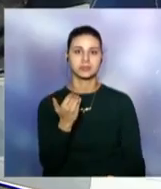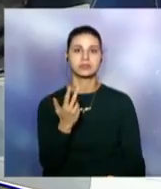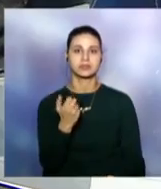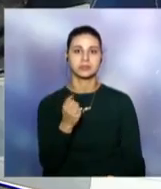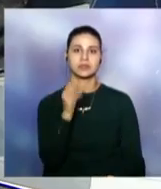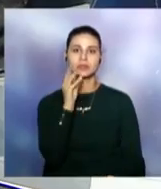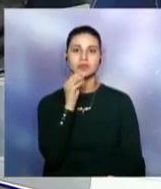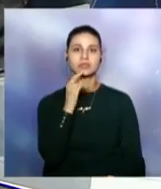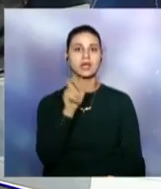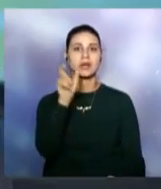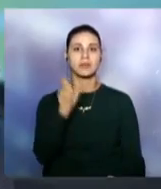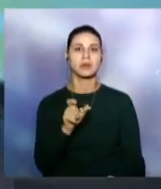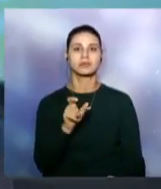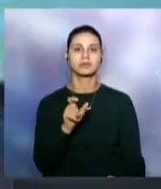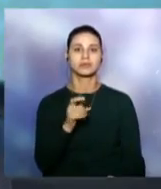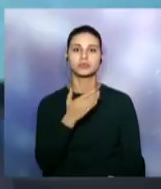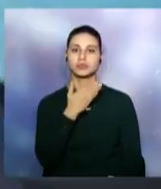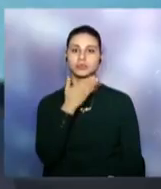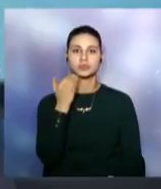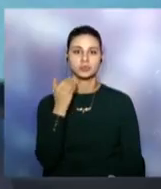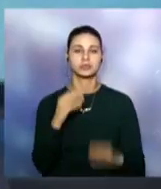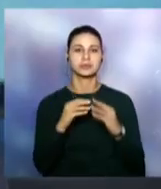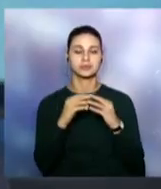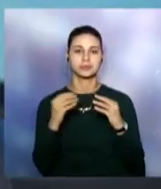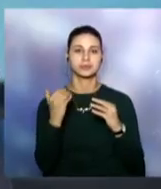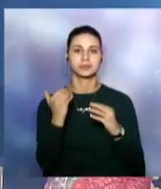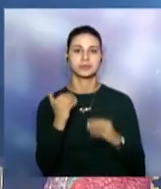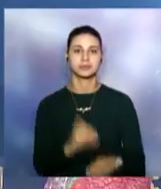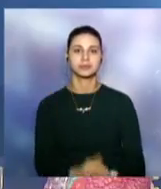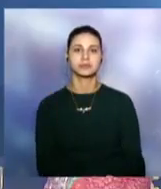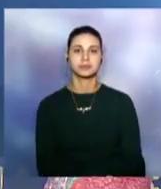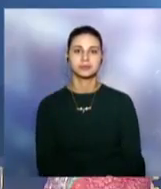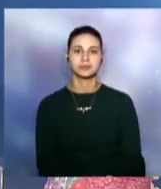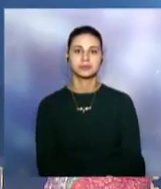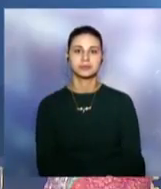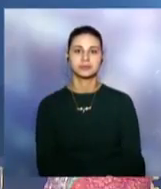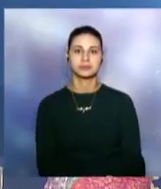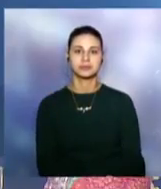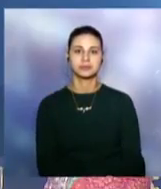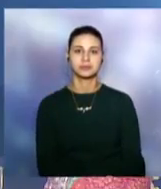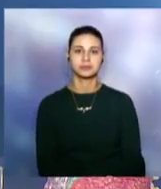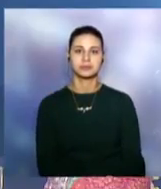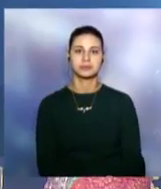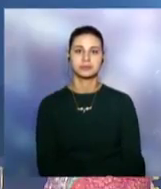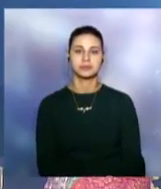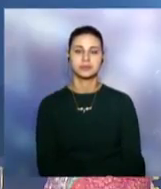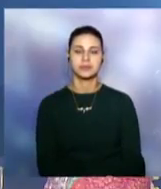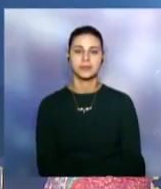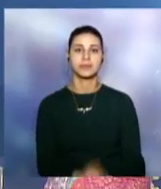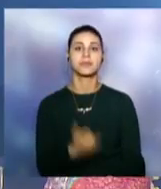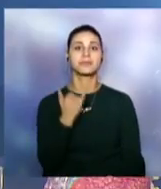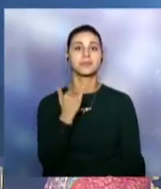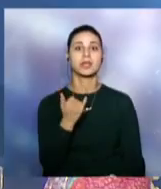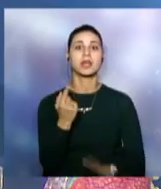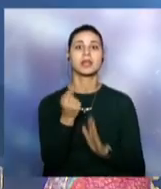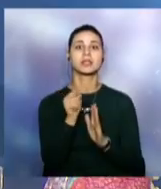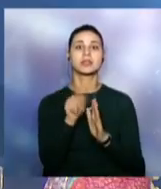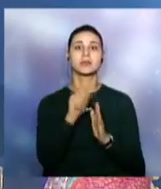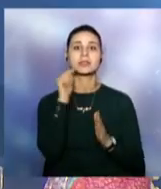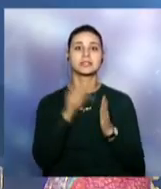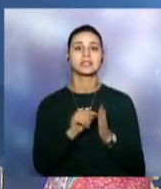არ აქვს პაციენტს ანუსი და სწორი ნაწლავი. ეს შეიძლება ლაპაროსკოპით. მოდით ახლა ჩვენ დაუბრუნდეთ იმ საკითხს,